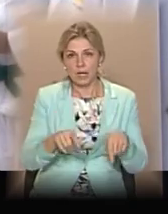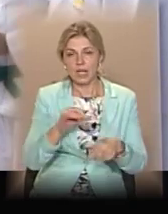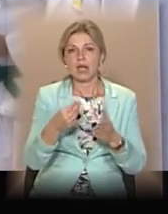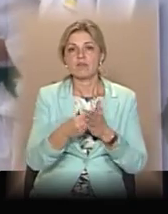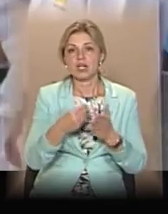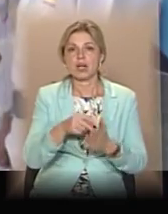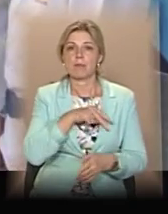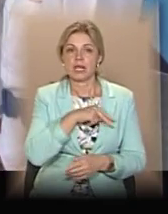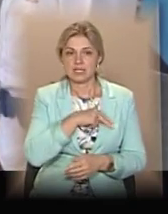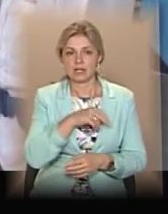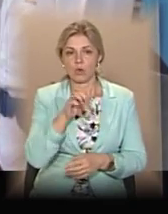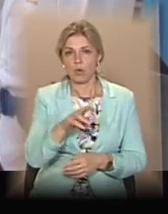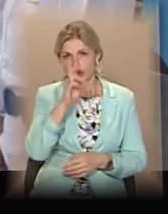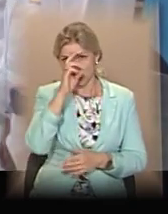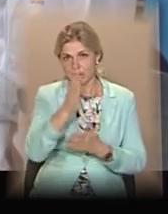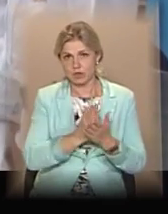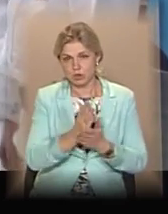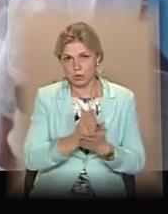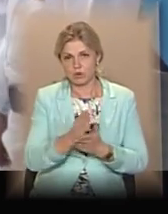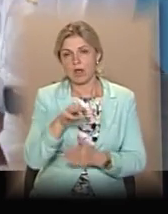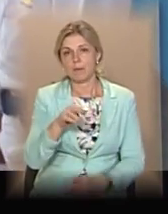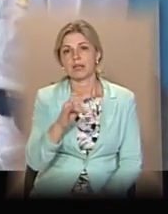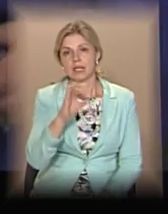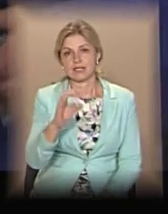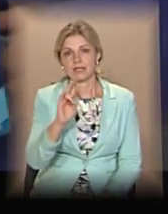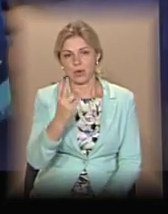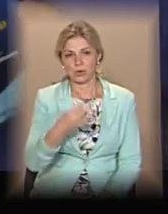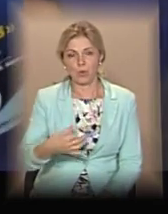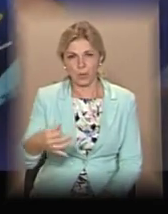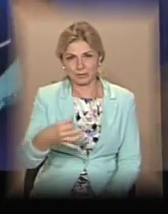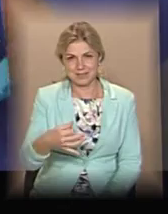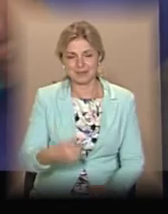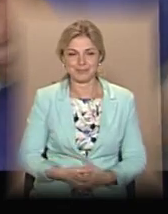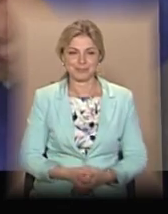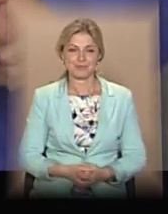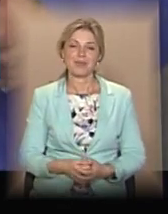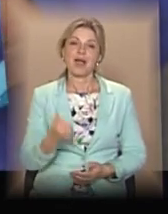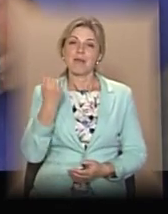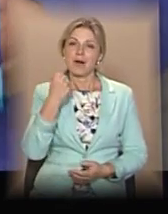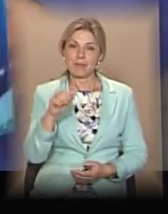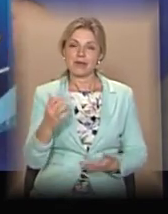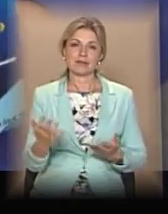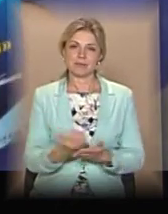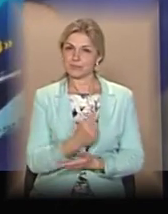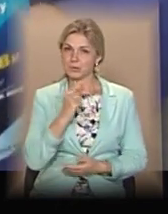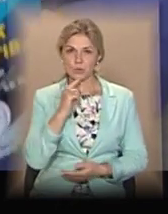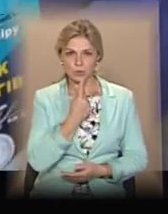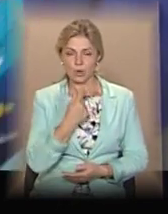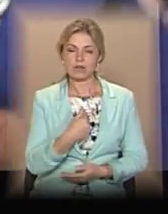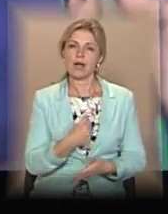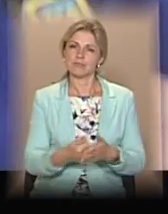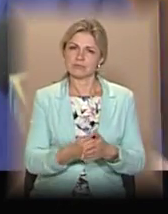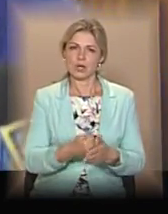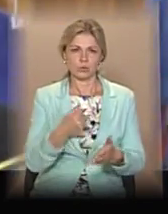Державної служби надзвичайних ситуацій України у Миколаївській області. Победа далась мені з трудом, я воював до